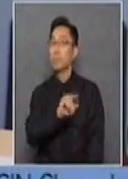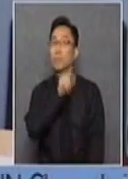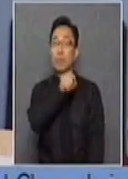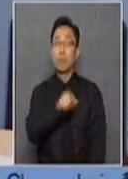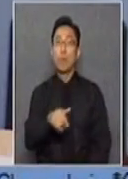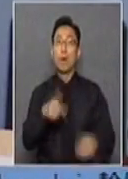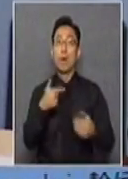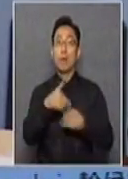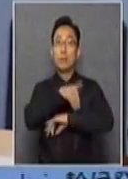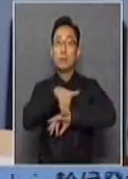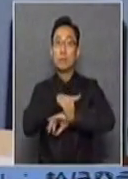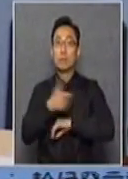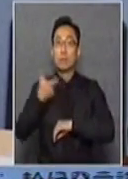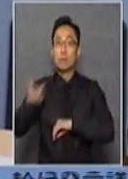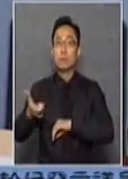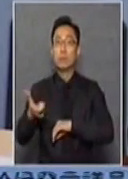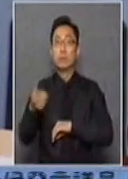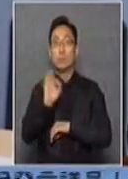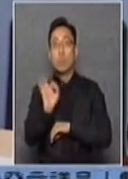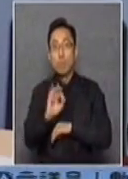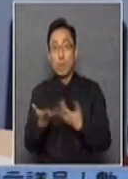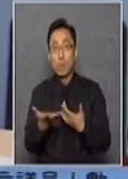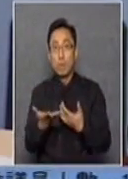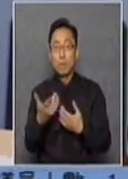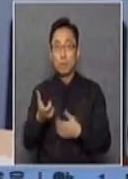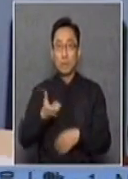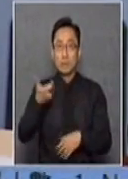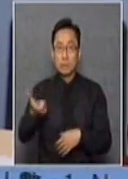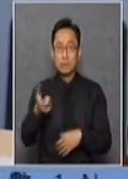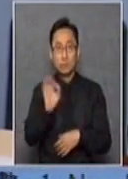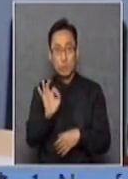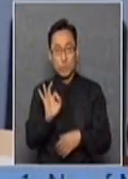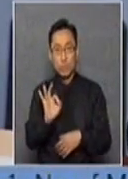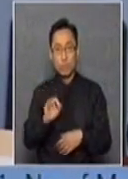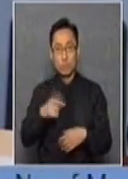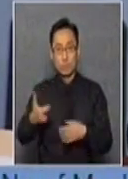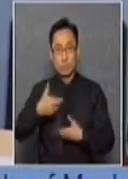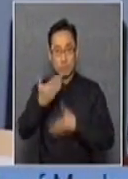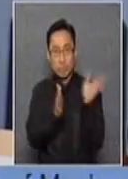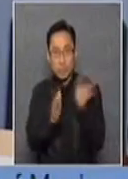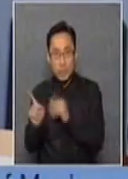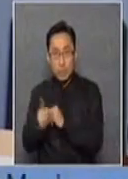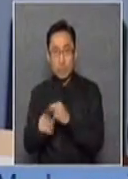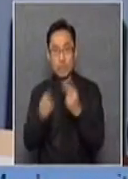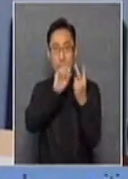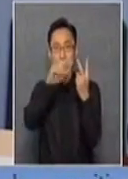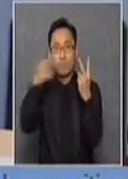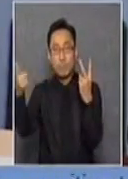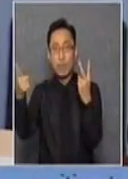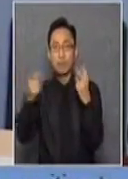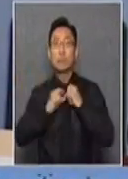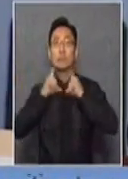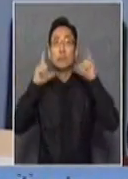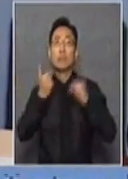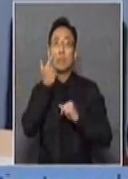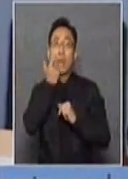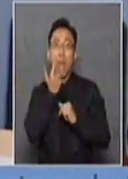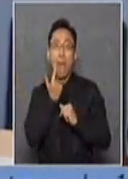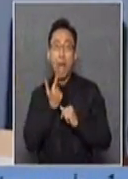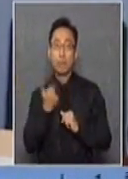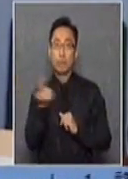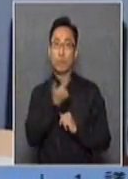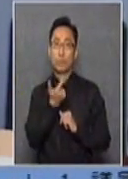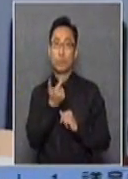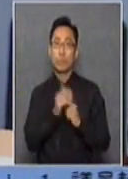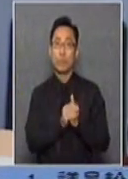撥錢了，愚蠢。我說那你有政策用不到錢啦，2008年貪真都不知道收了多少東西，要拿這個醫